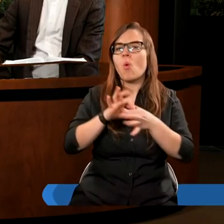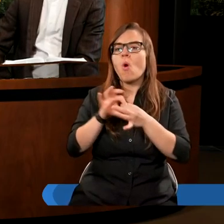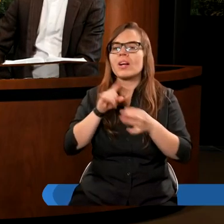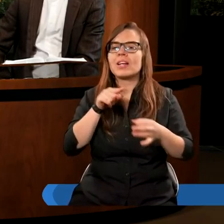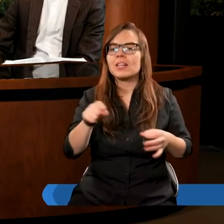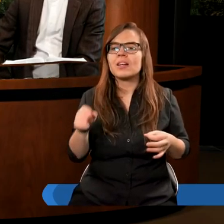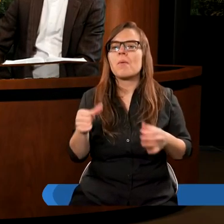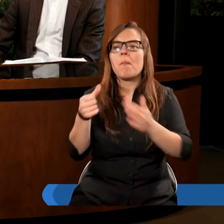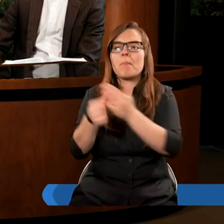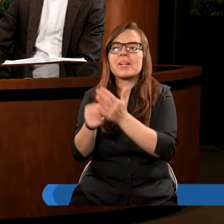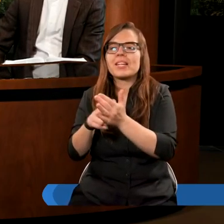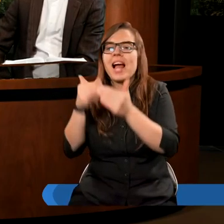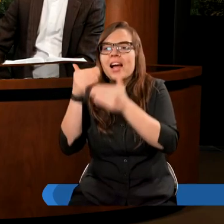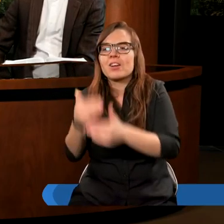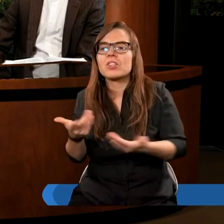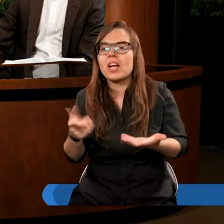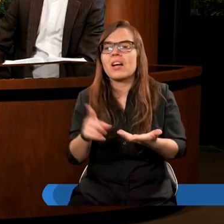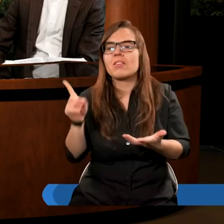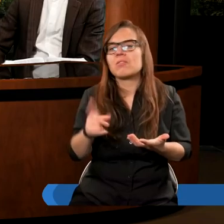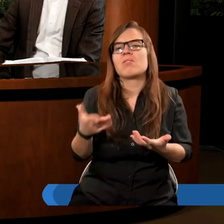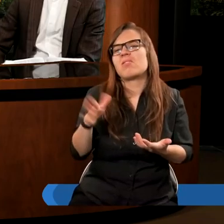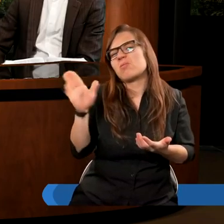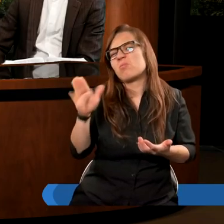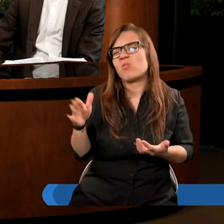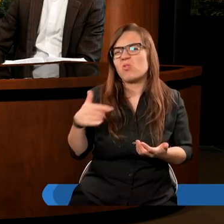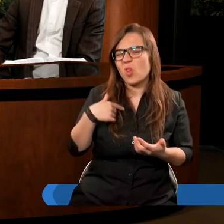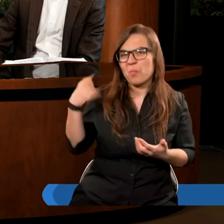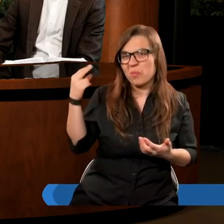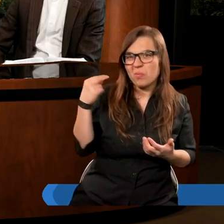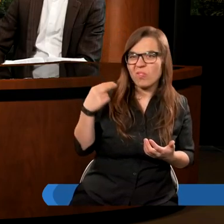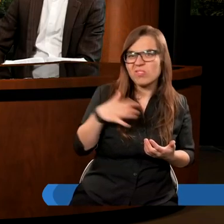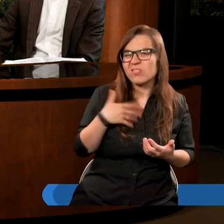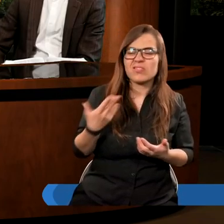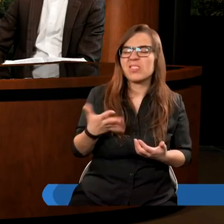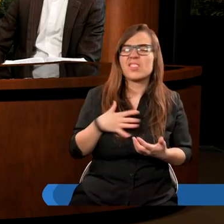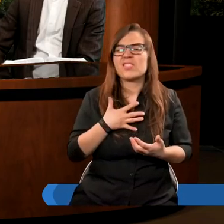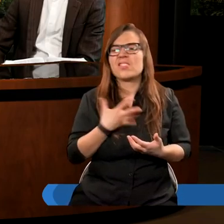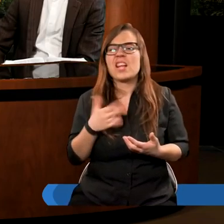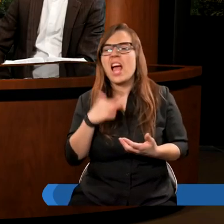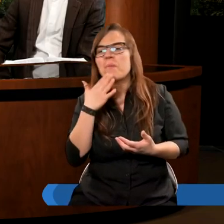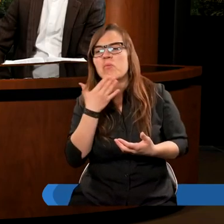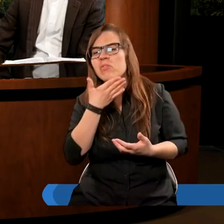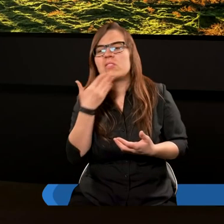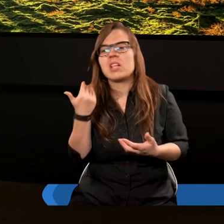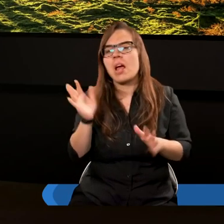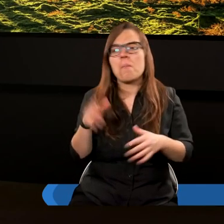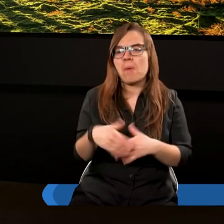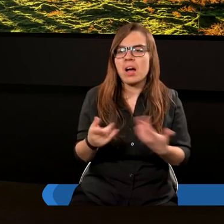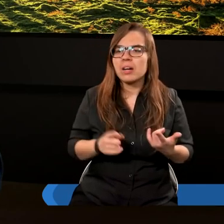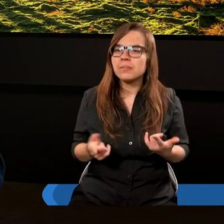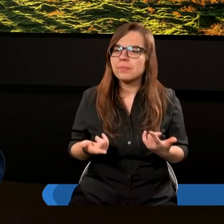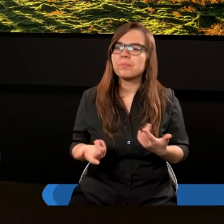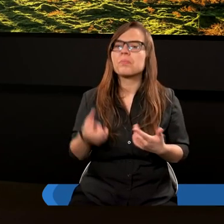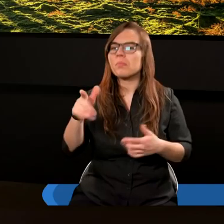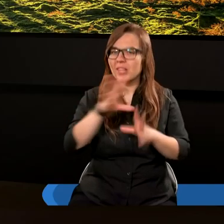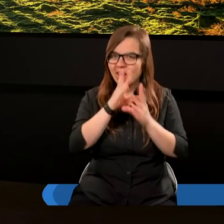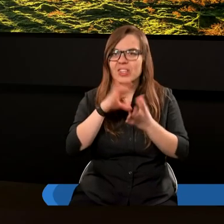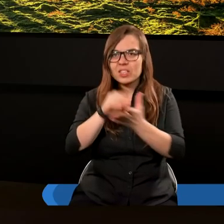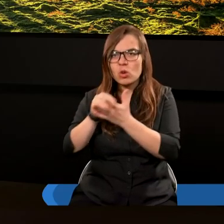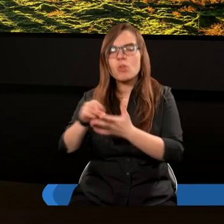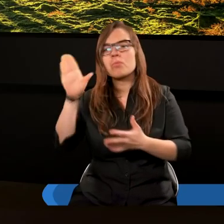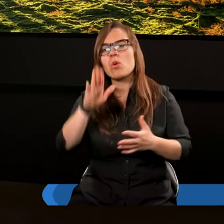tym przyciskiem na ścianie. Nie, Pan Bóg do mnie może nie chce tak mówić, jak do Karoliny. Jesteśmy świadomi tej Bożej miłości,